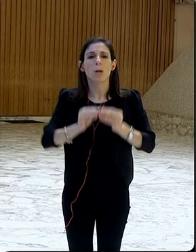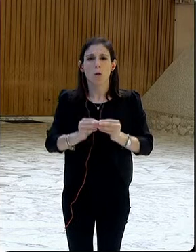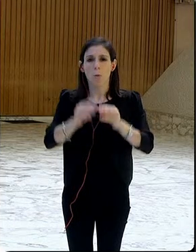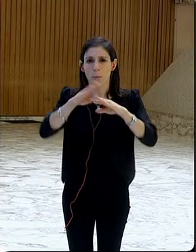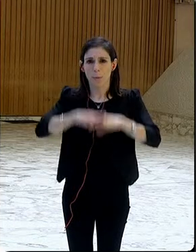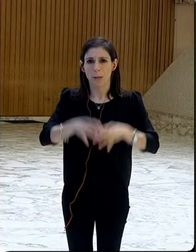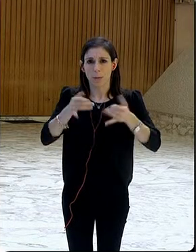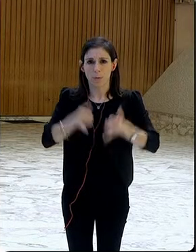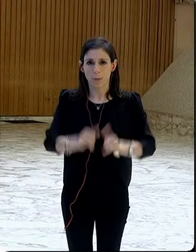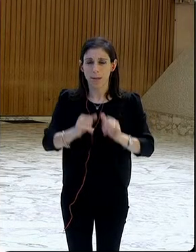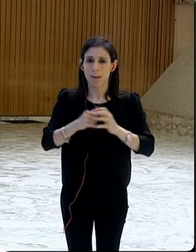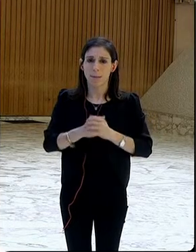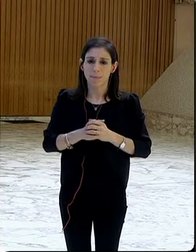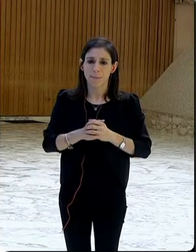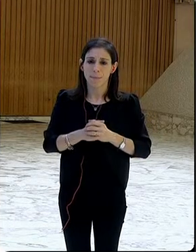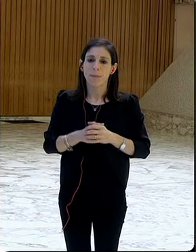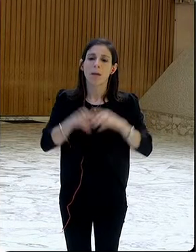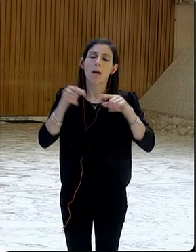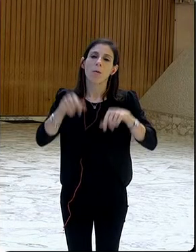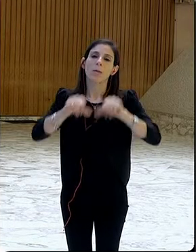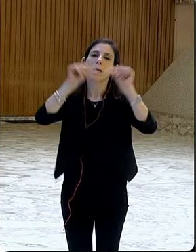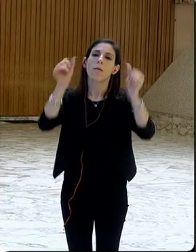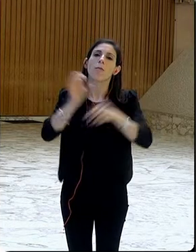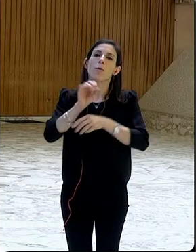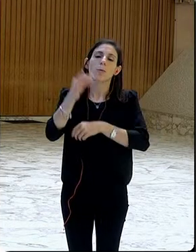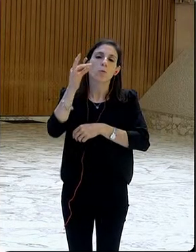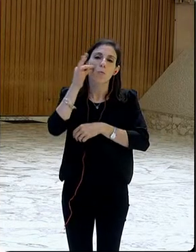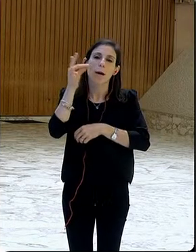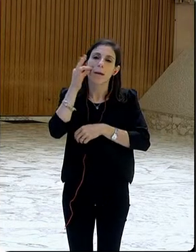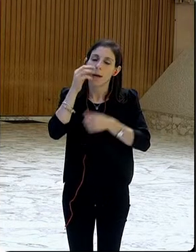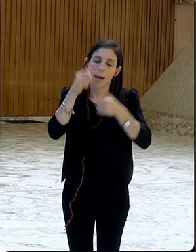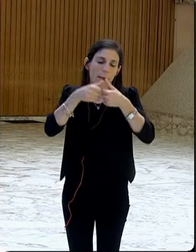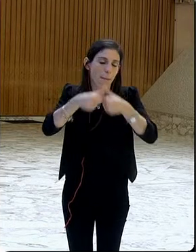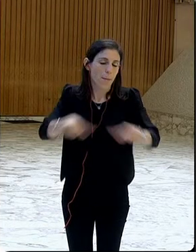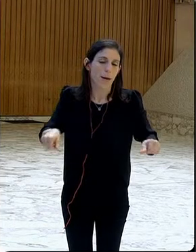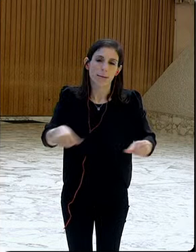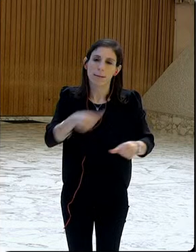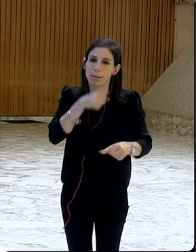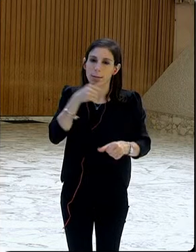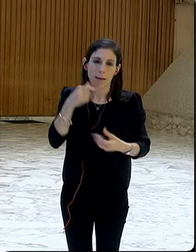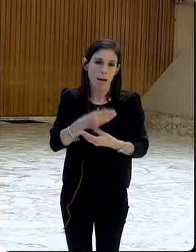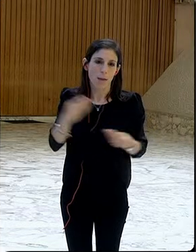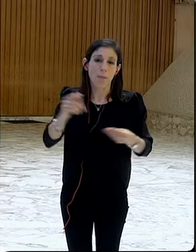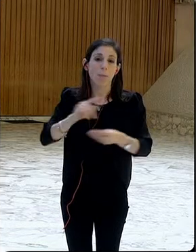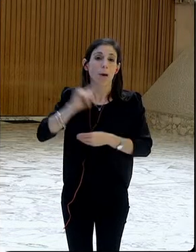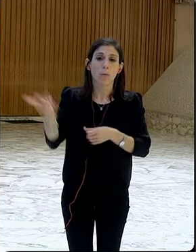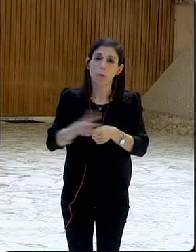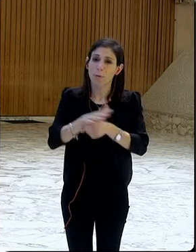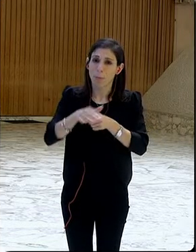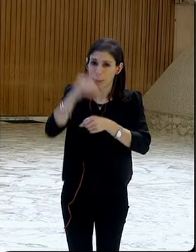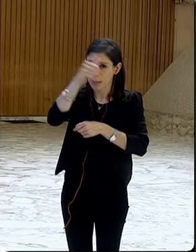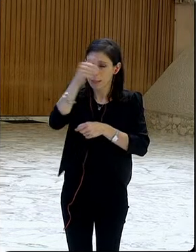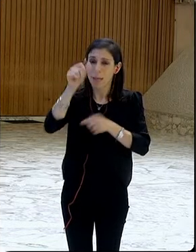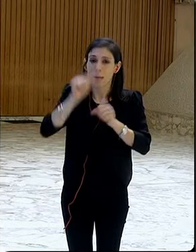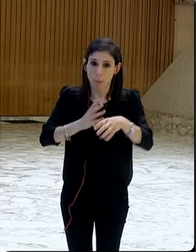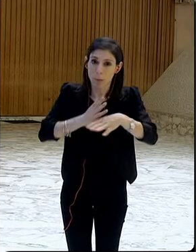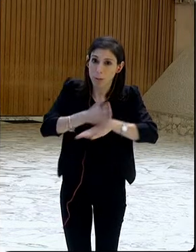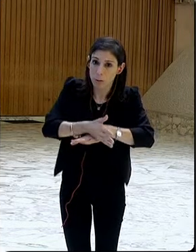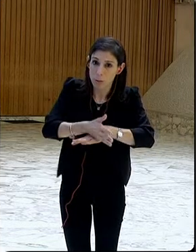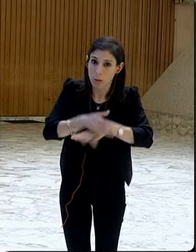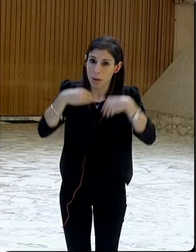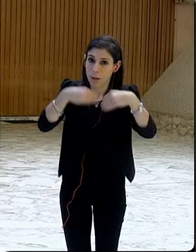Cette formation humaine est nécessaire, mais toutes les familles chrétiennes n'y ont pas accès, faute de ressources ou de